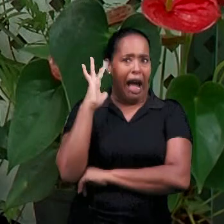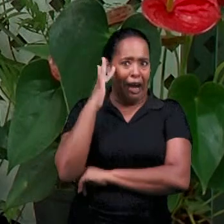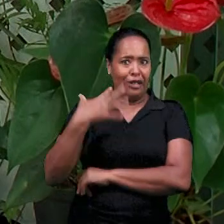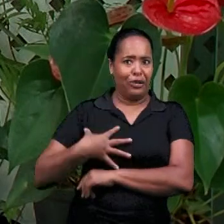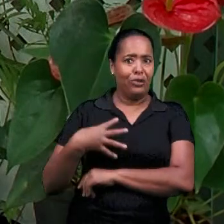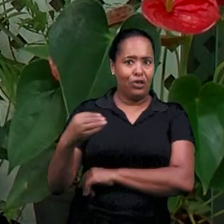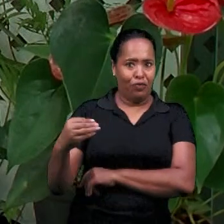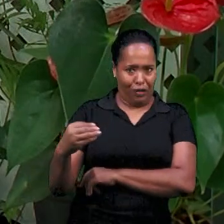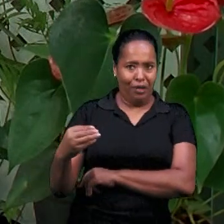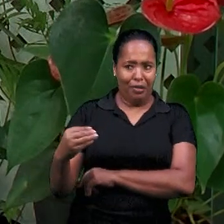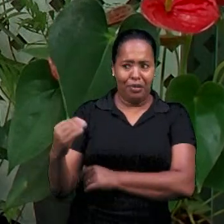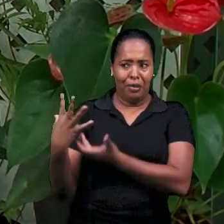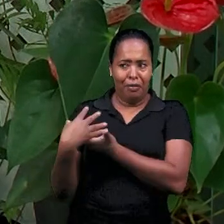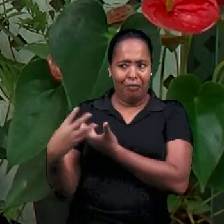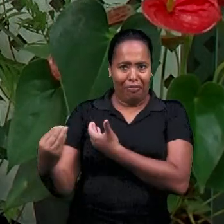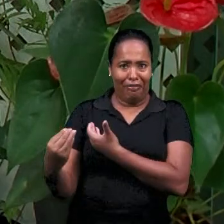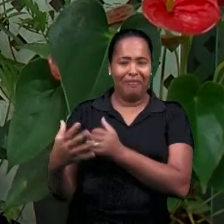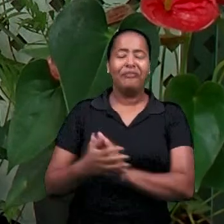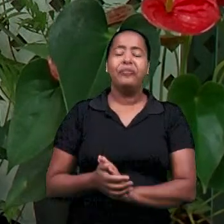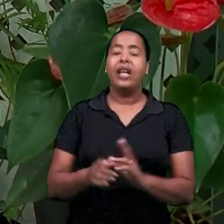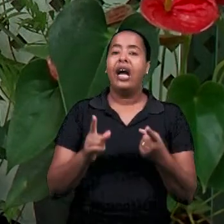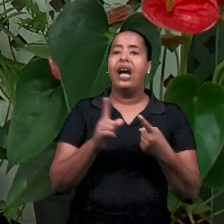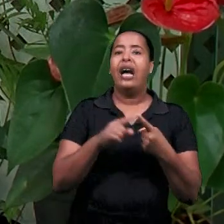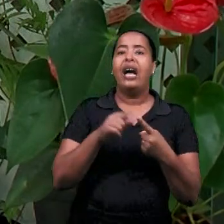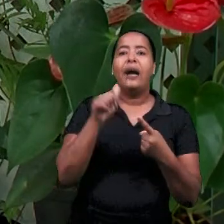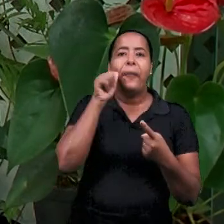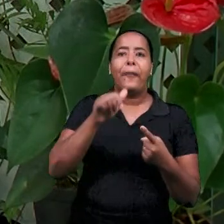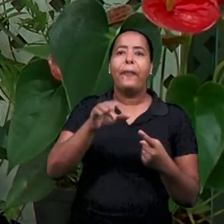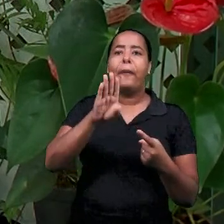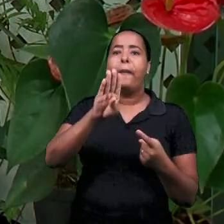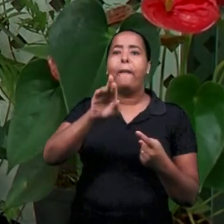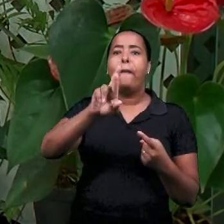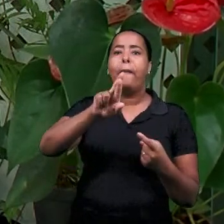donc ils ont hérité d'elle ou de lui, ils sont très intelligents.